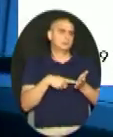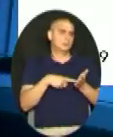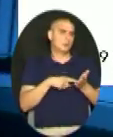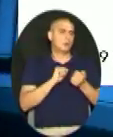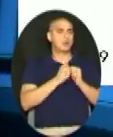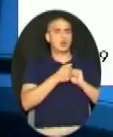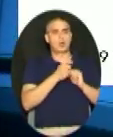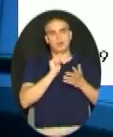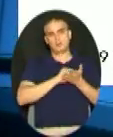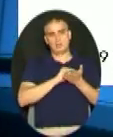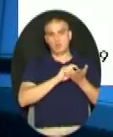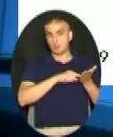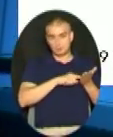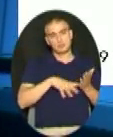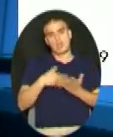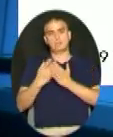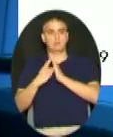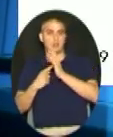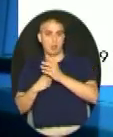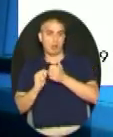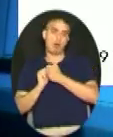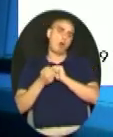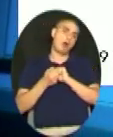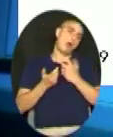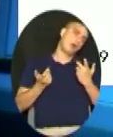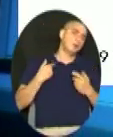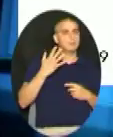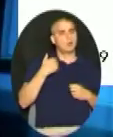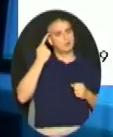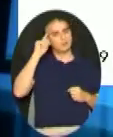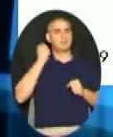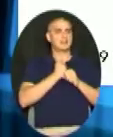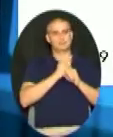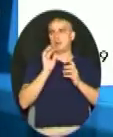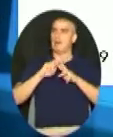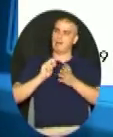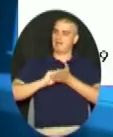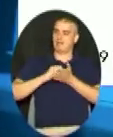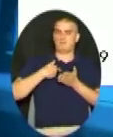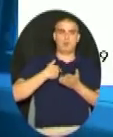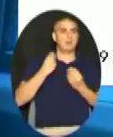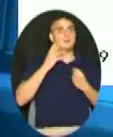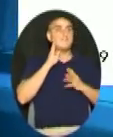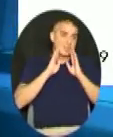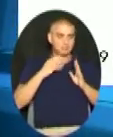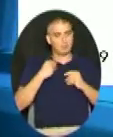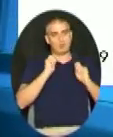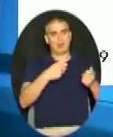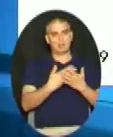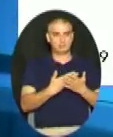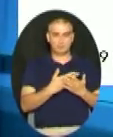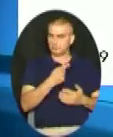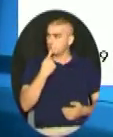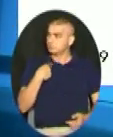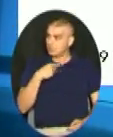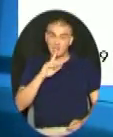או הייתה כותרת בעיתון ואז הנחנו הצעת חוק, או שאמרנו, בוא נכן נייצר איזושהי כותרת, כיוון שיש משהו עם פייסבוק, נניח הצעת חוק ואולי נקבל כותרת. אתה רוצה